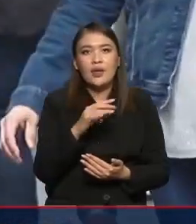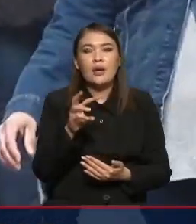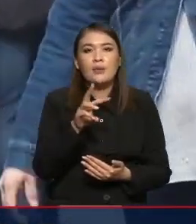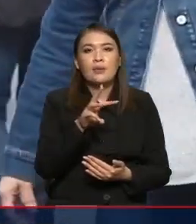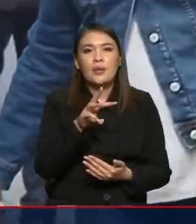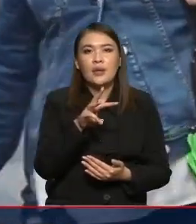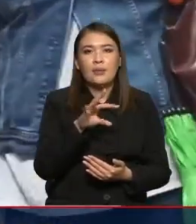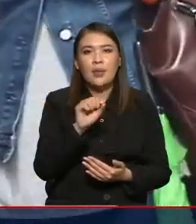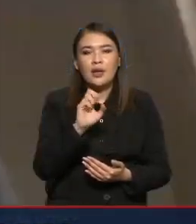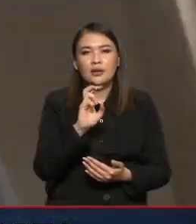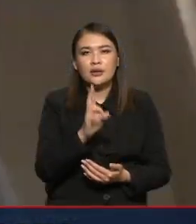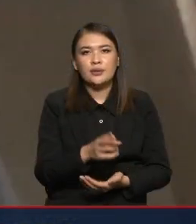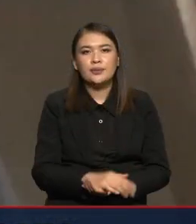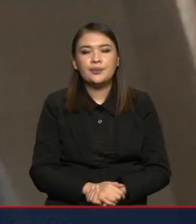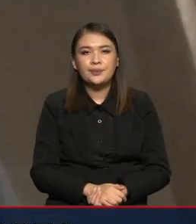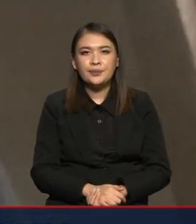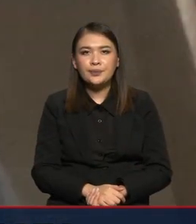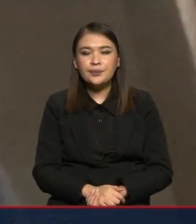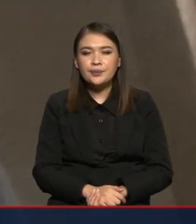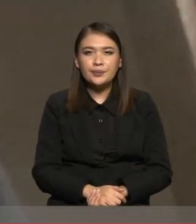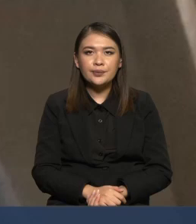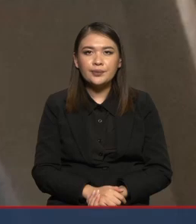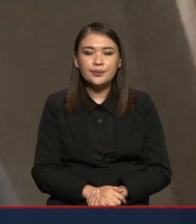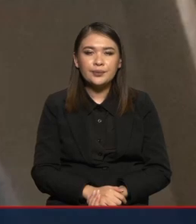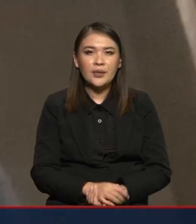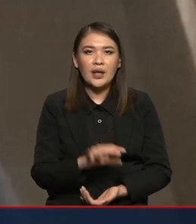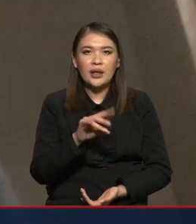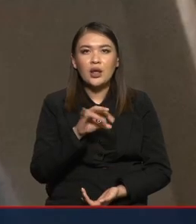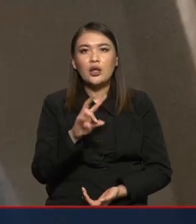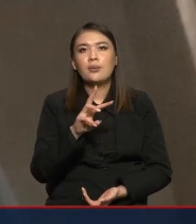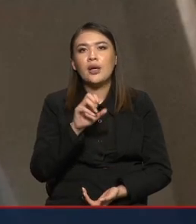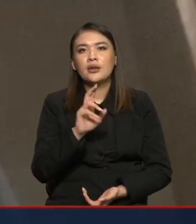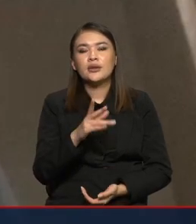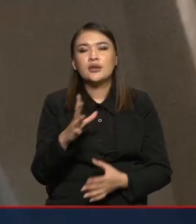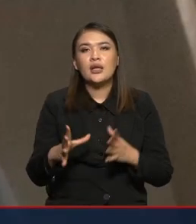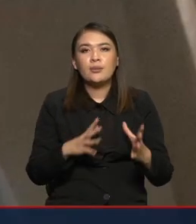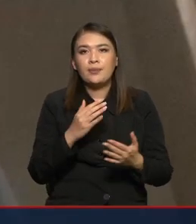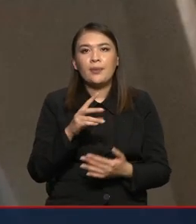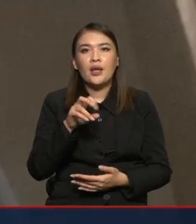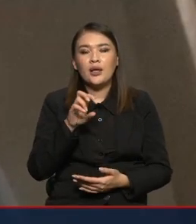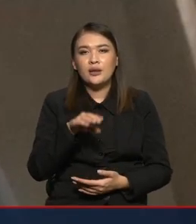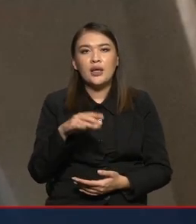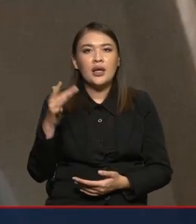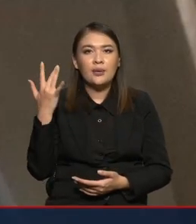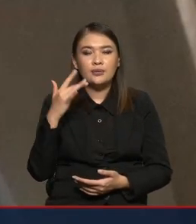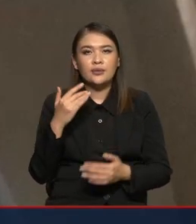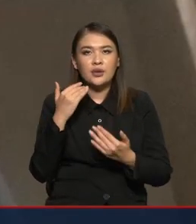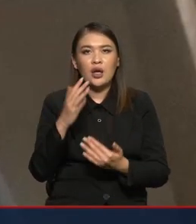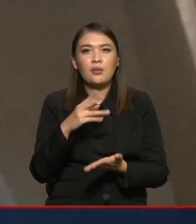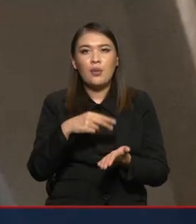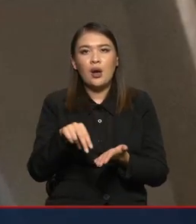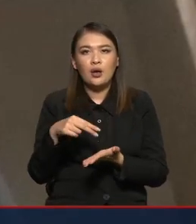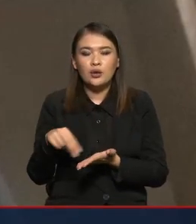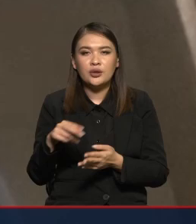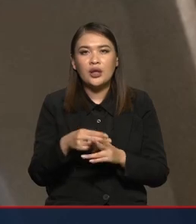Илона маска илон Маск занимается тем что в Латинской Америке можно было бы назвать покупкой